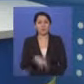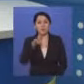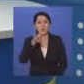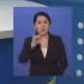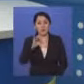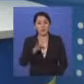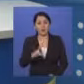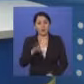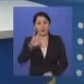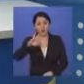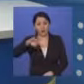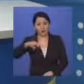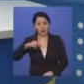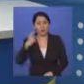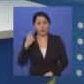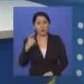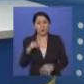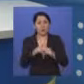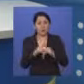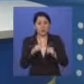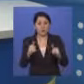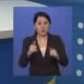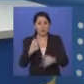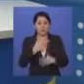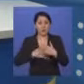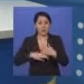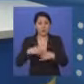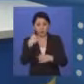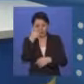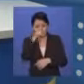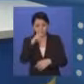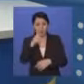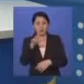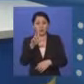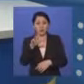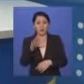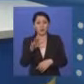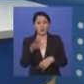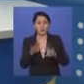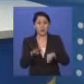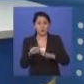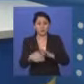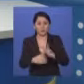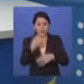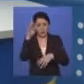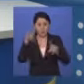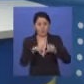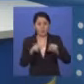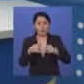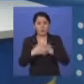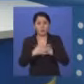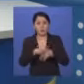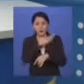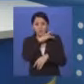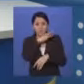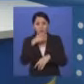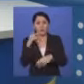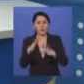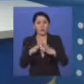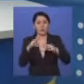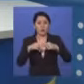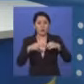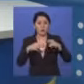Қызылжар ауданының әлеуметтік экономикалық дамуы көңіл қуантады. Биыл мұнда 300 орынға шақталған жаңа мектеп қолданысқа беріліп, көп қабатты үйлер салынып